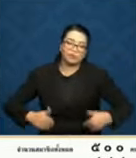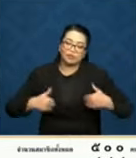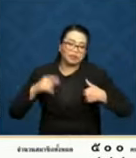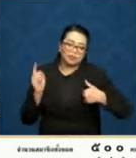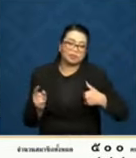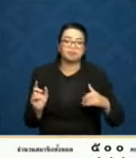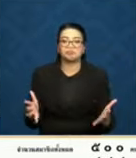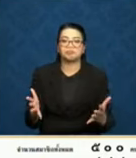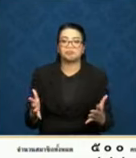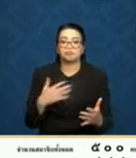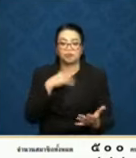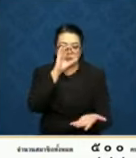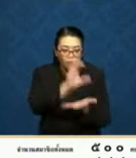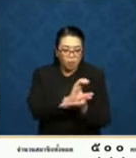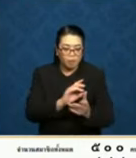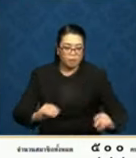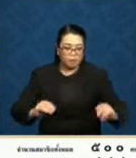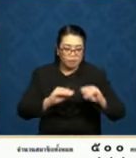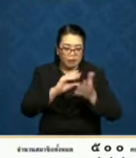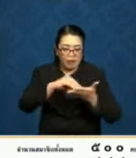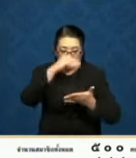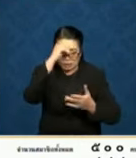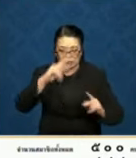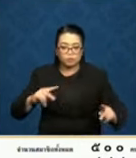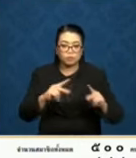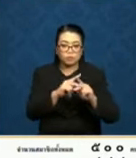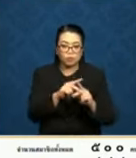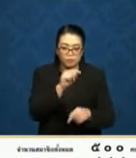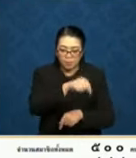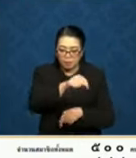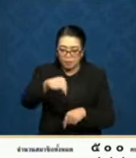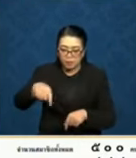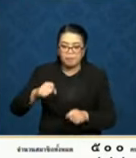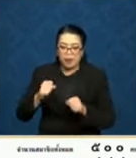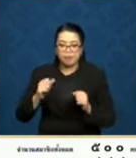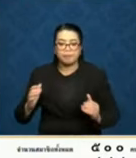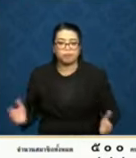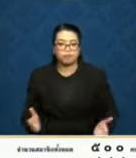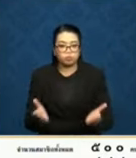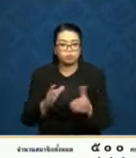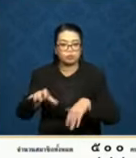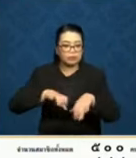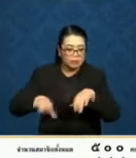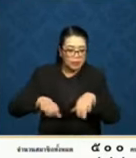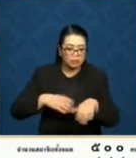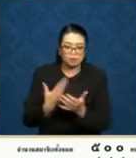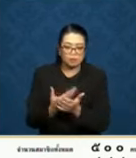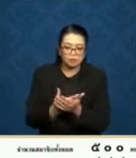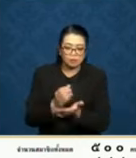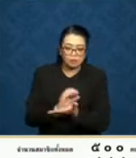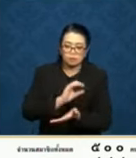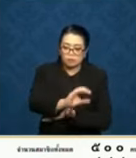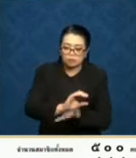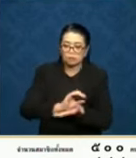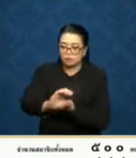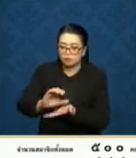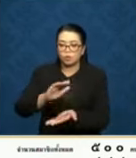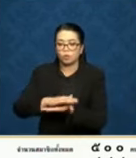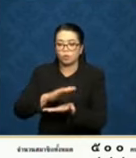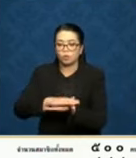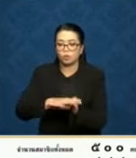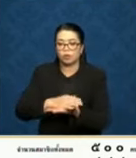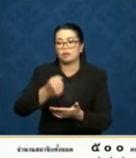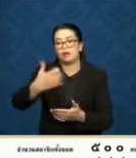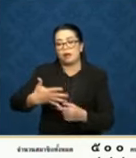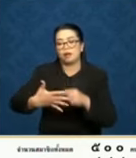มาณของกทงศึษาครับเป็กามพยายามของรฐบาทุกชุด, ที่พยายามจะจัศัร calculation และเงินอุฝหนุนให้กับรงเรีนทง